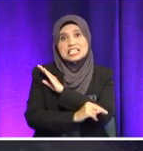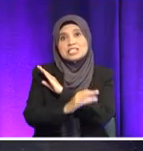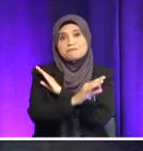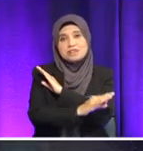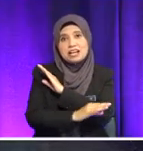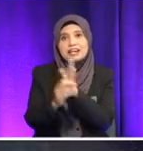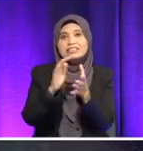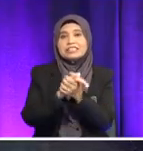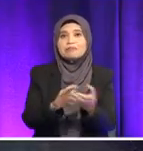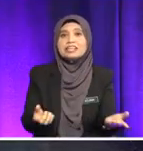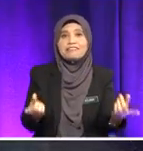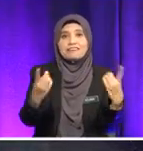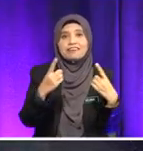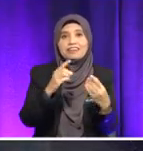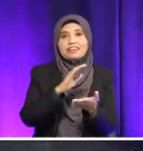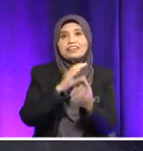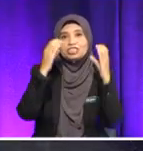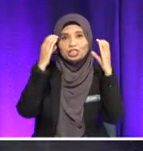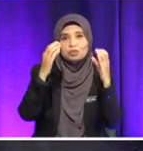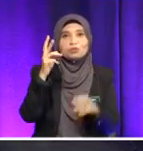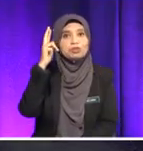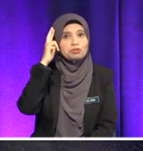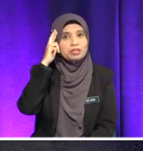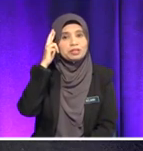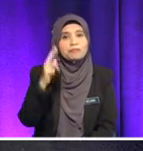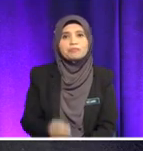cikguri doang Selamat datang